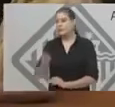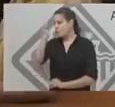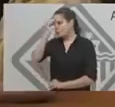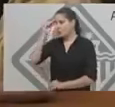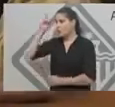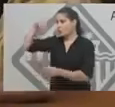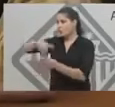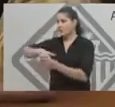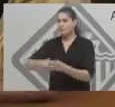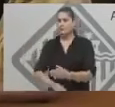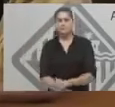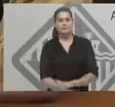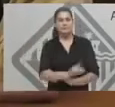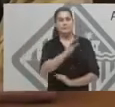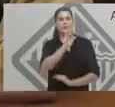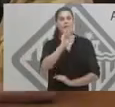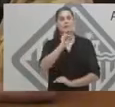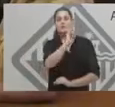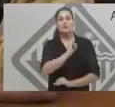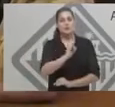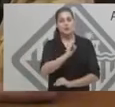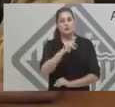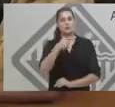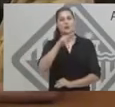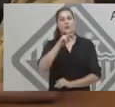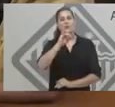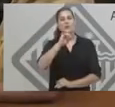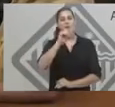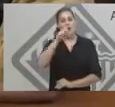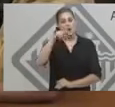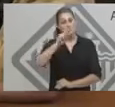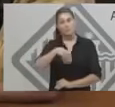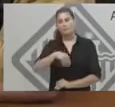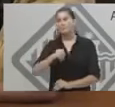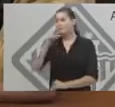Durán. Sánchez, Cifre, Guillermo. Marga Durán.